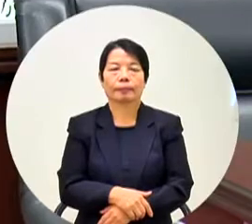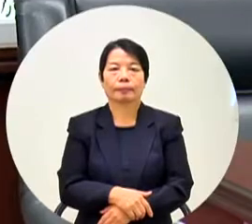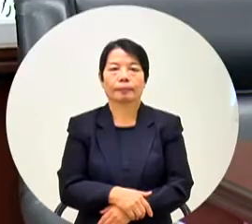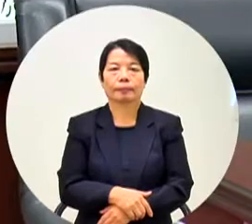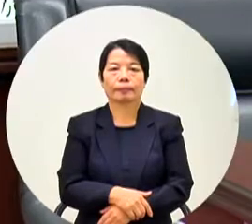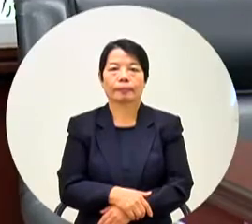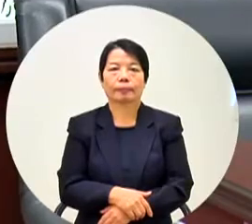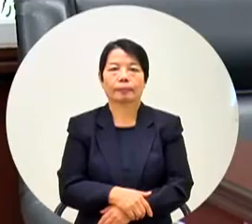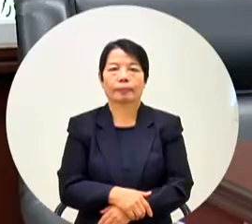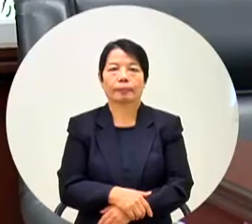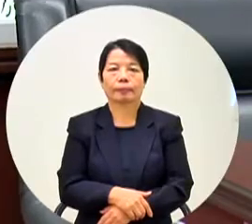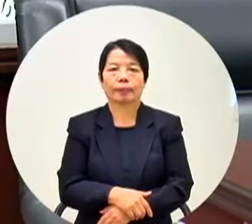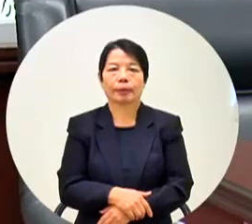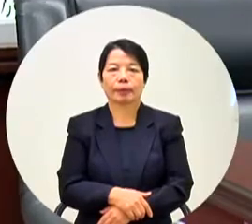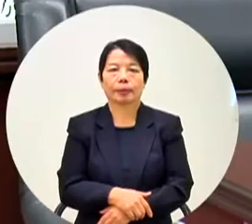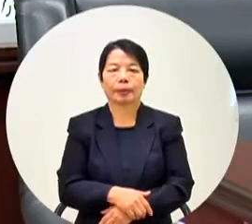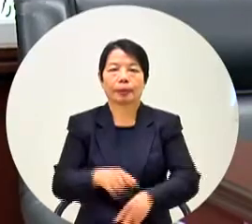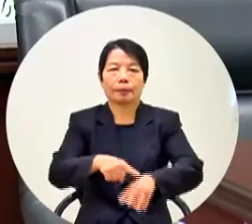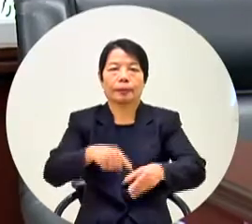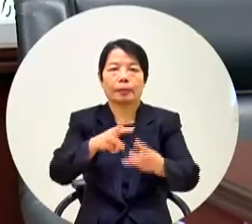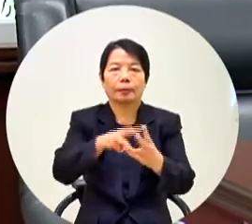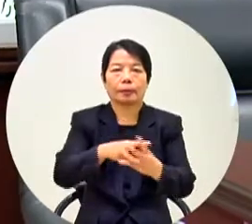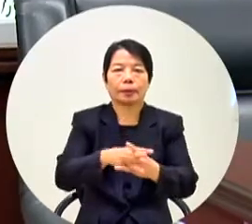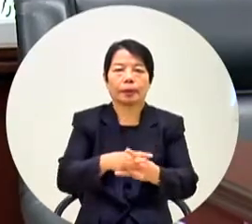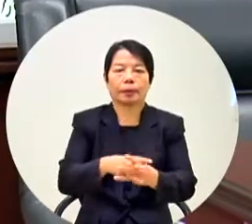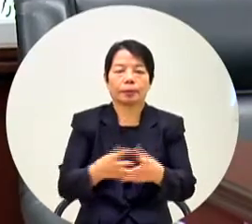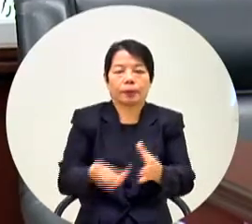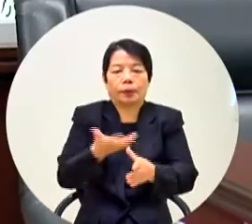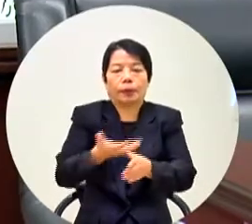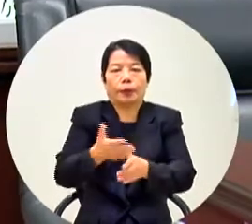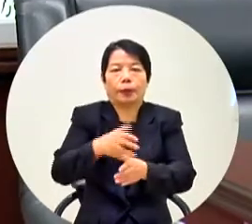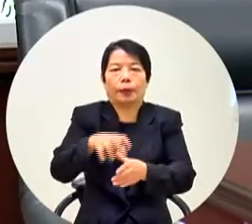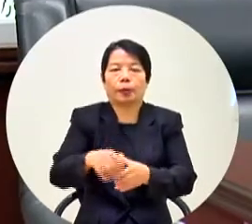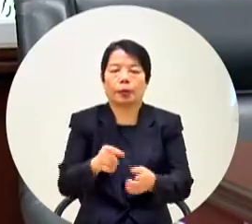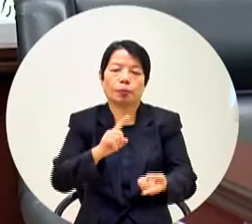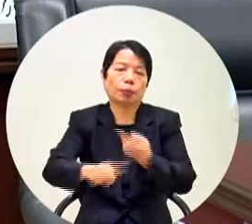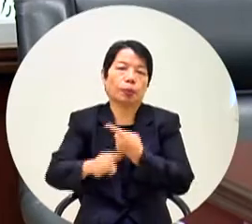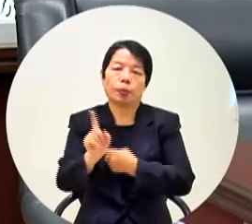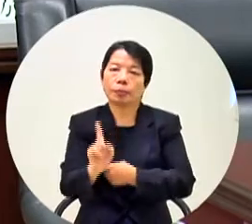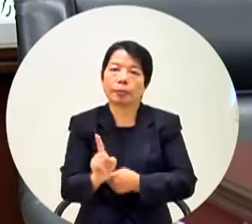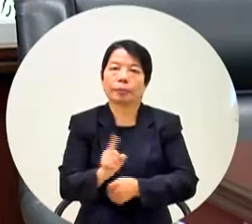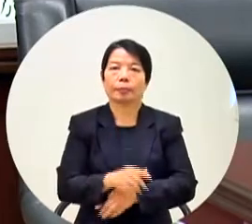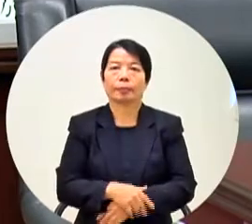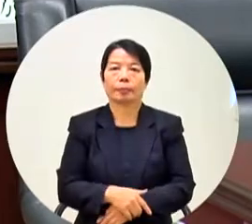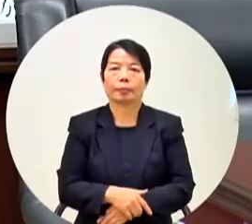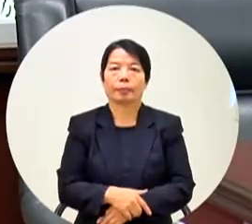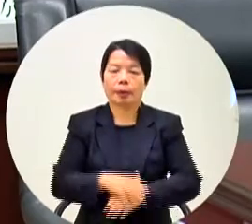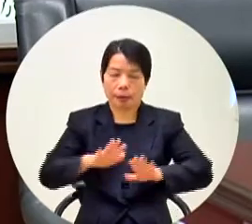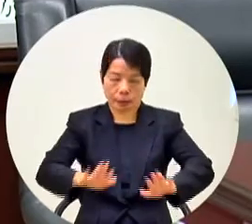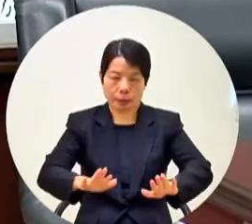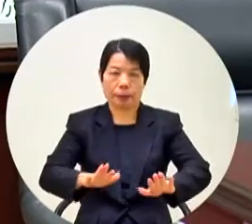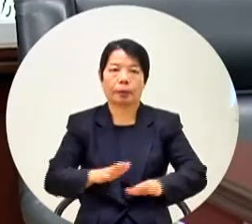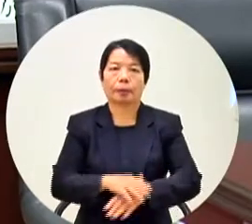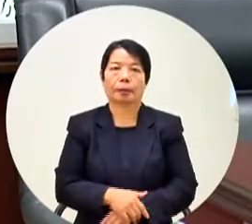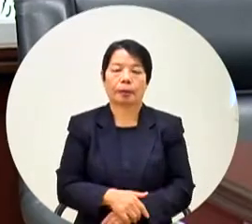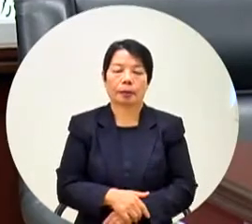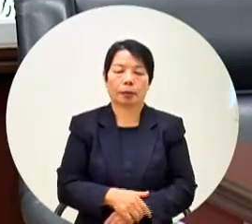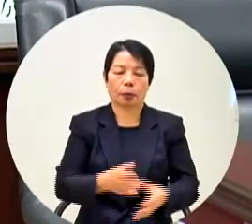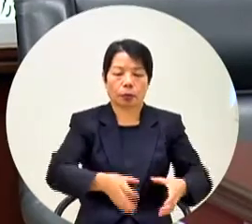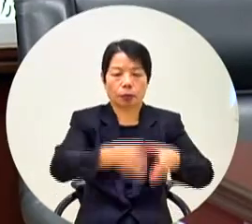本州分化路收费不合理的问题，吼、哦！咱即卖目前，咱四粒分化